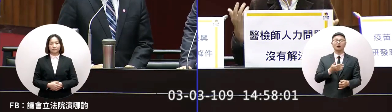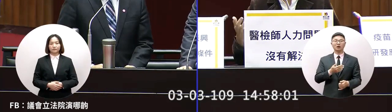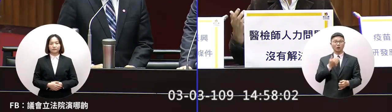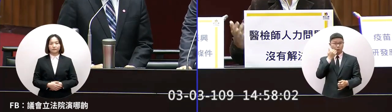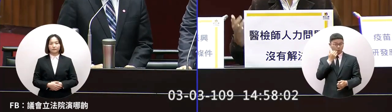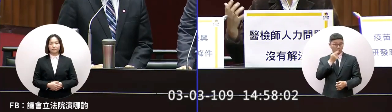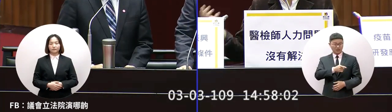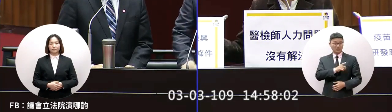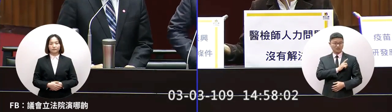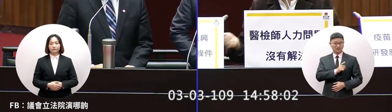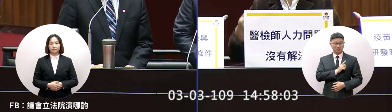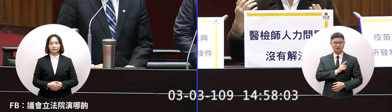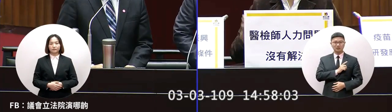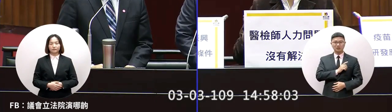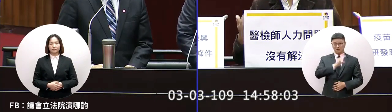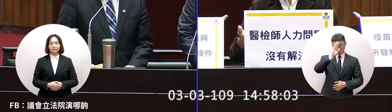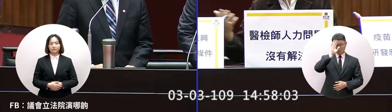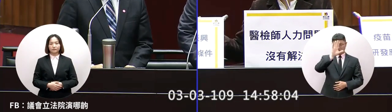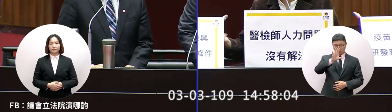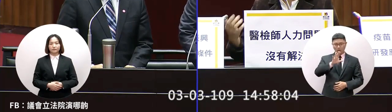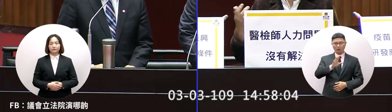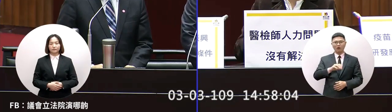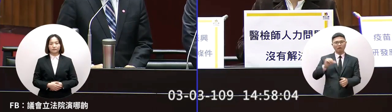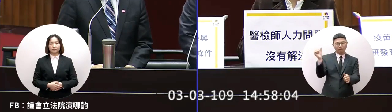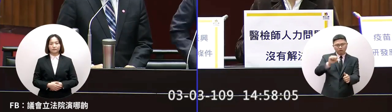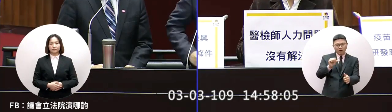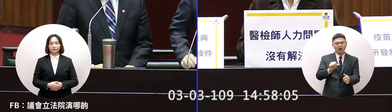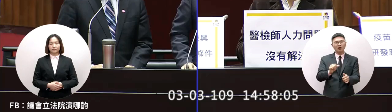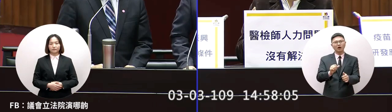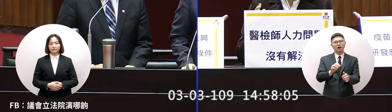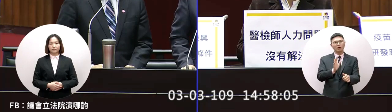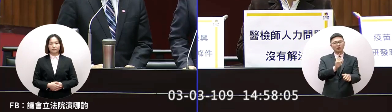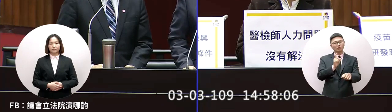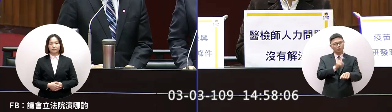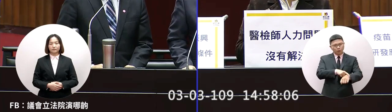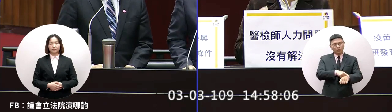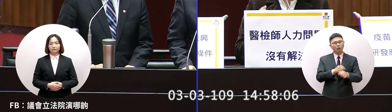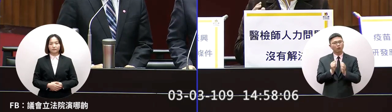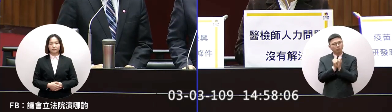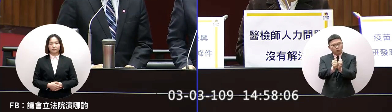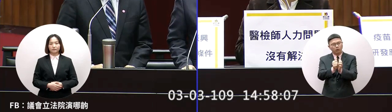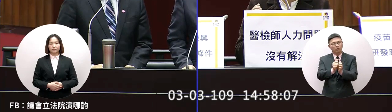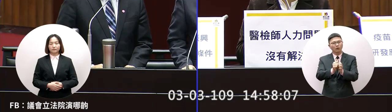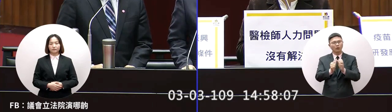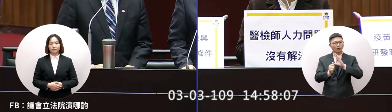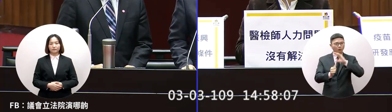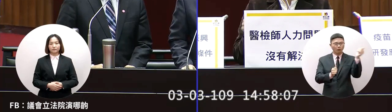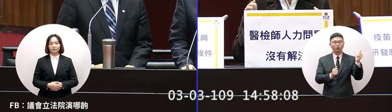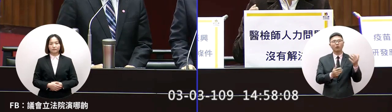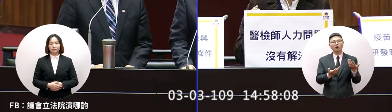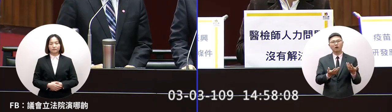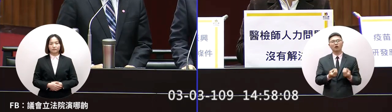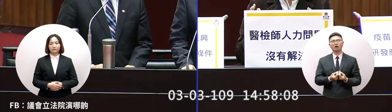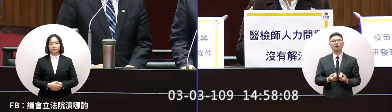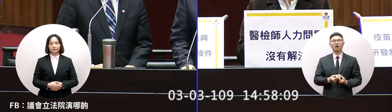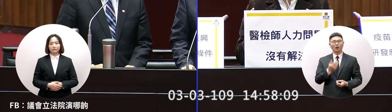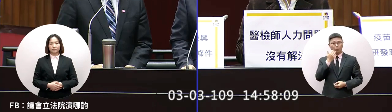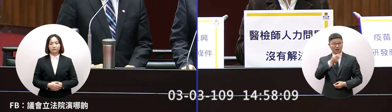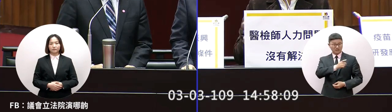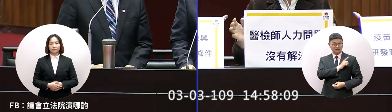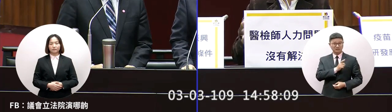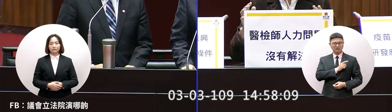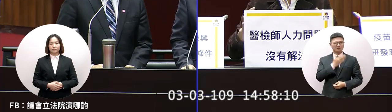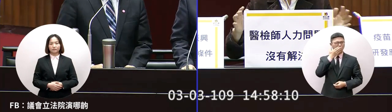能会被罚或者是被遣送等等。那但是呢，如果他越不敢讲，然后他把这